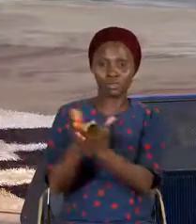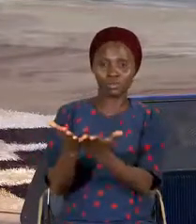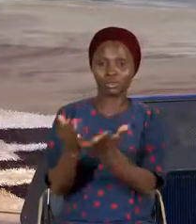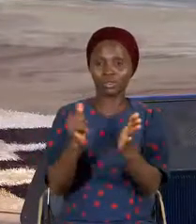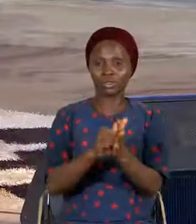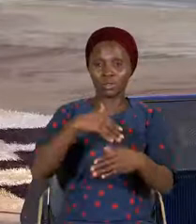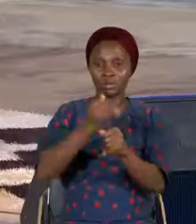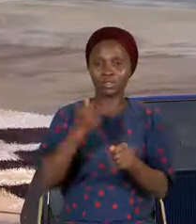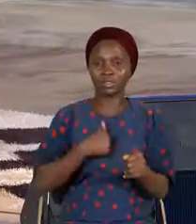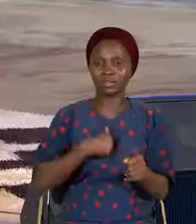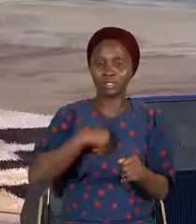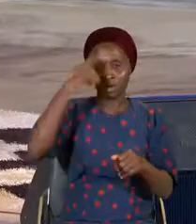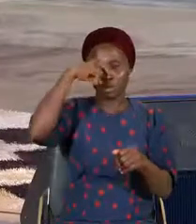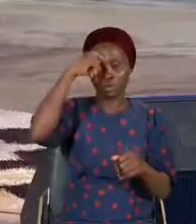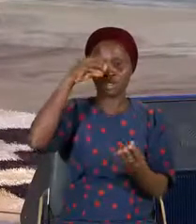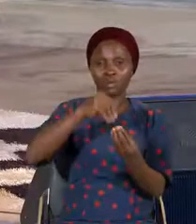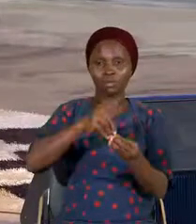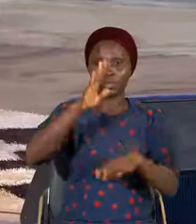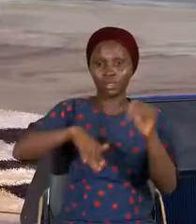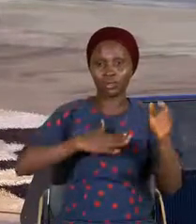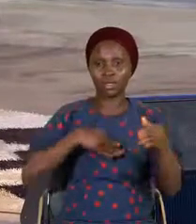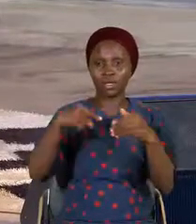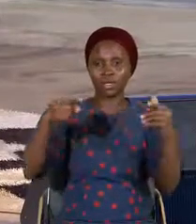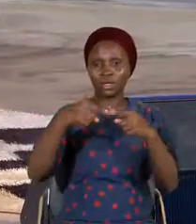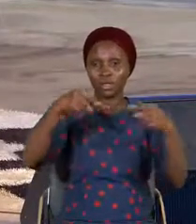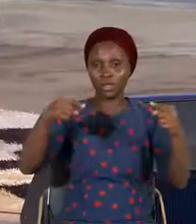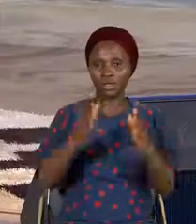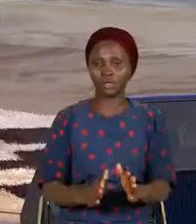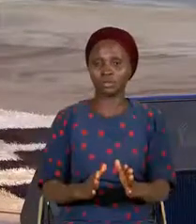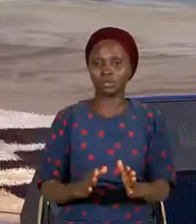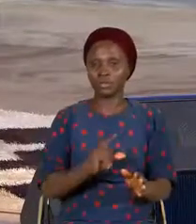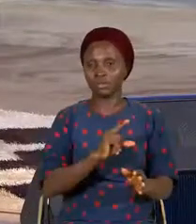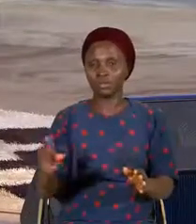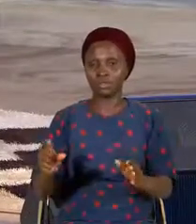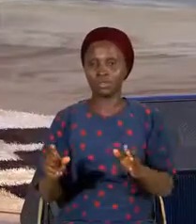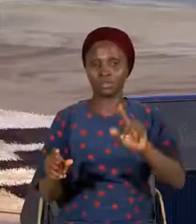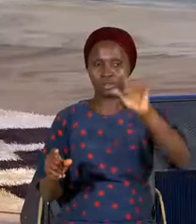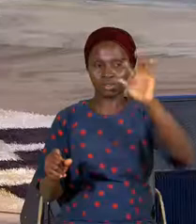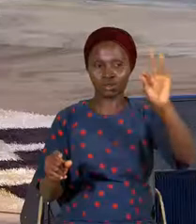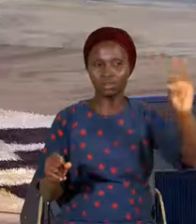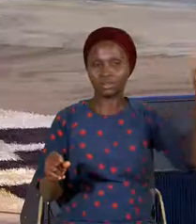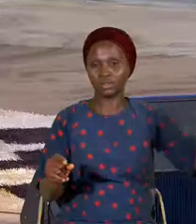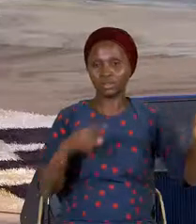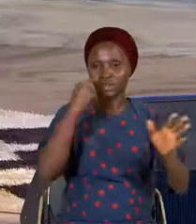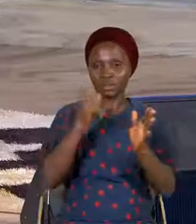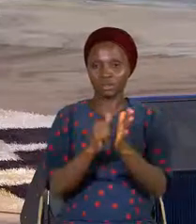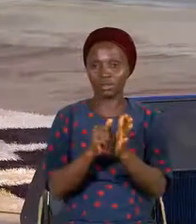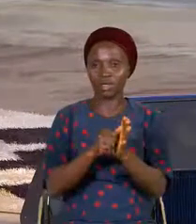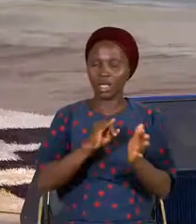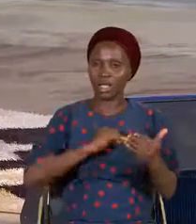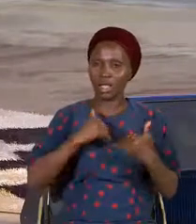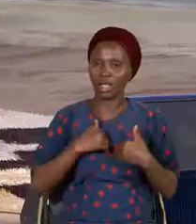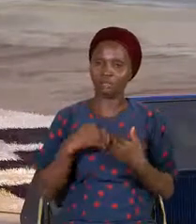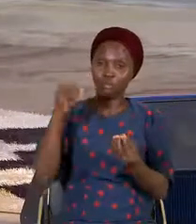me rend plus sage que mes ennemis. Verset 99. Je suis